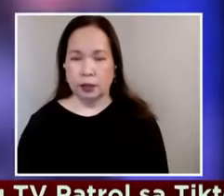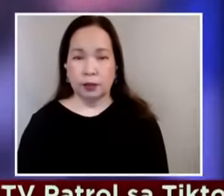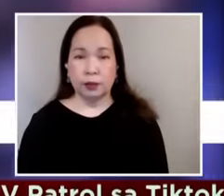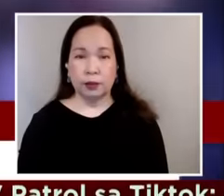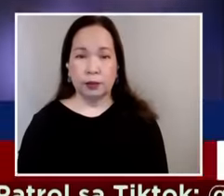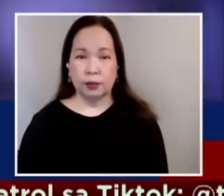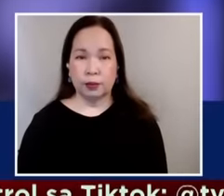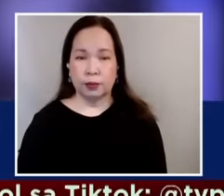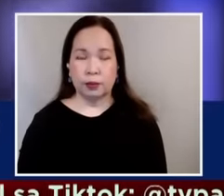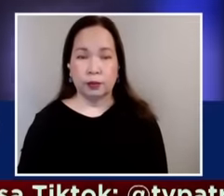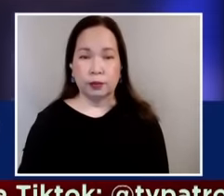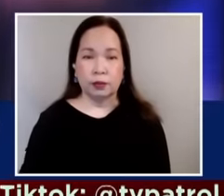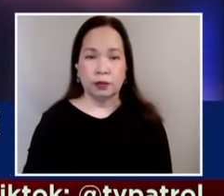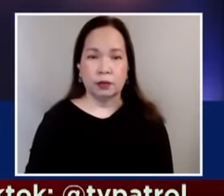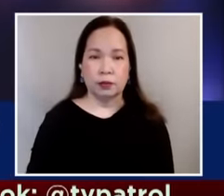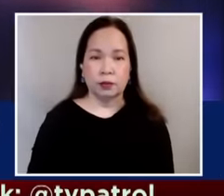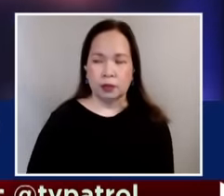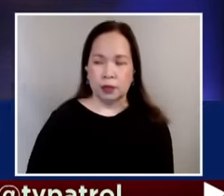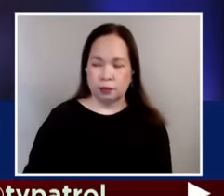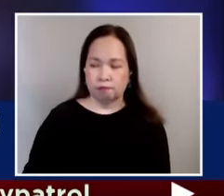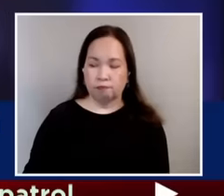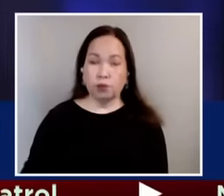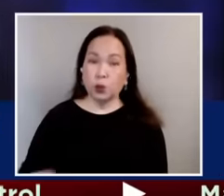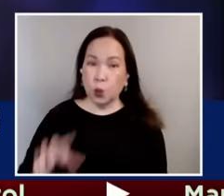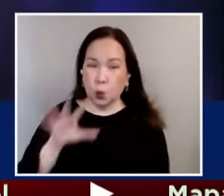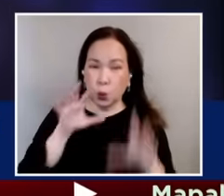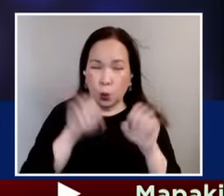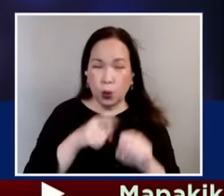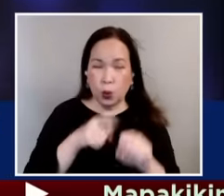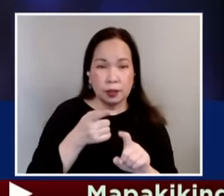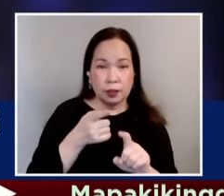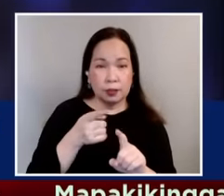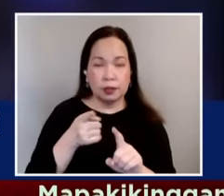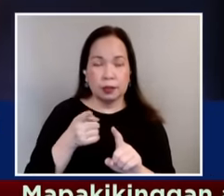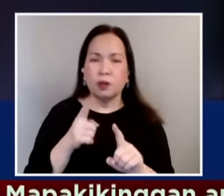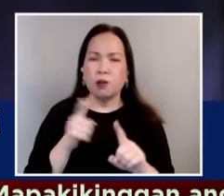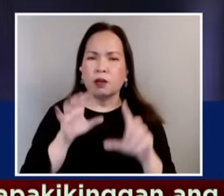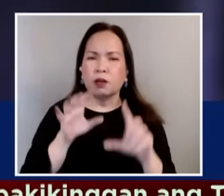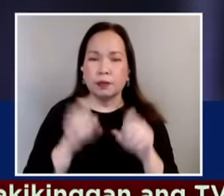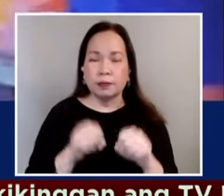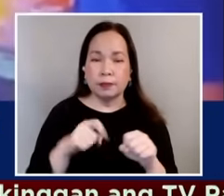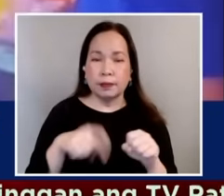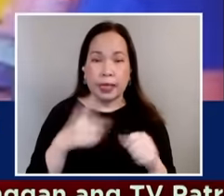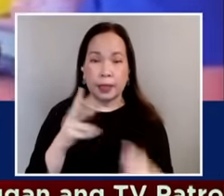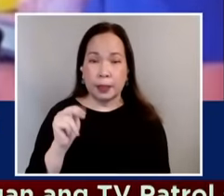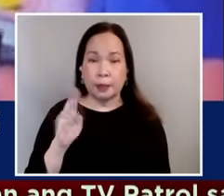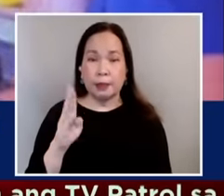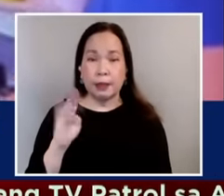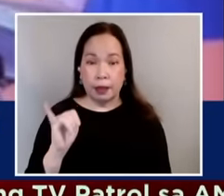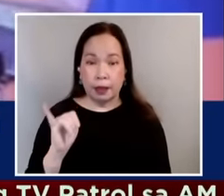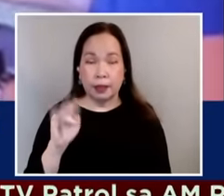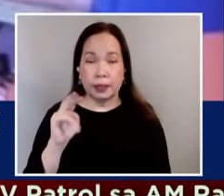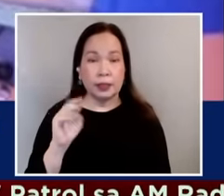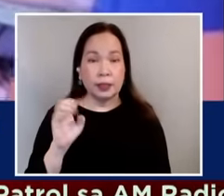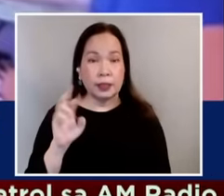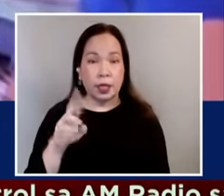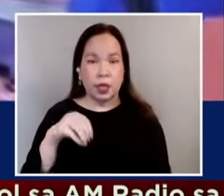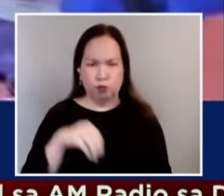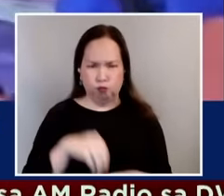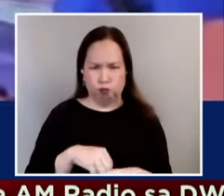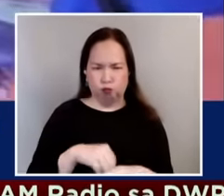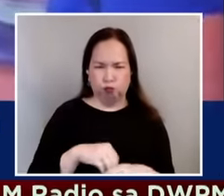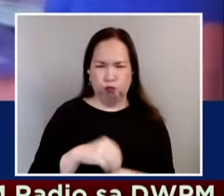Huli ang isang 50-anyos na ginang sa ikinasang entrapment operation ng NBI-NCR sa Bacoor, Cavite matapos